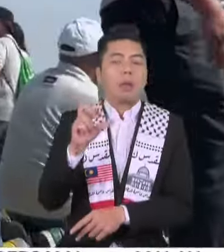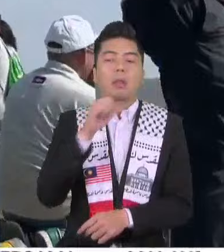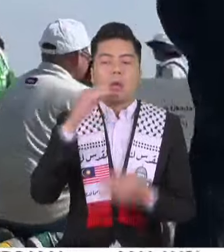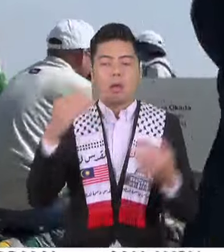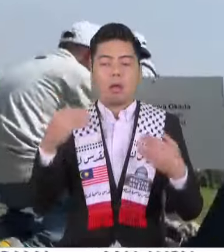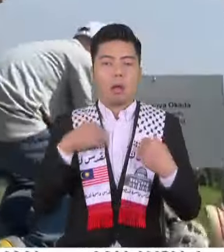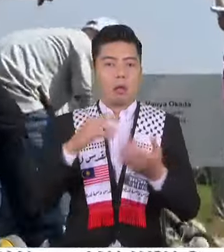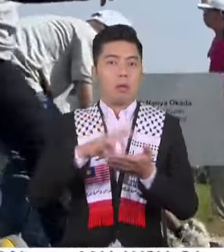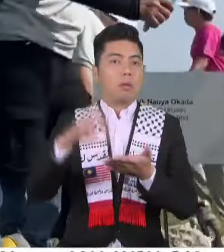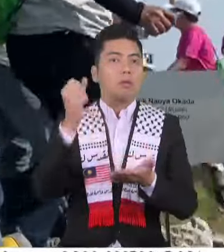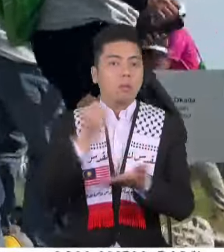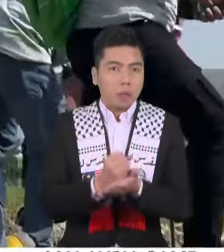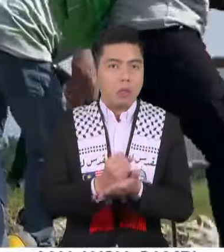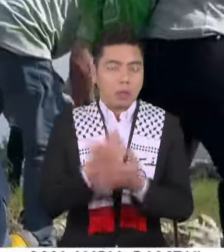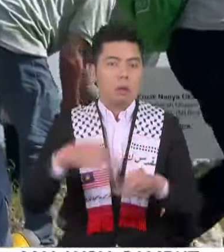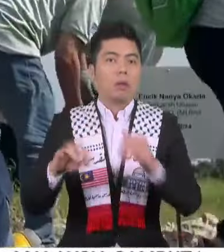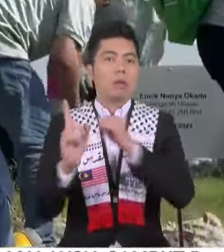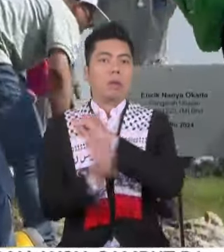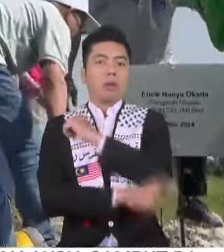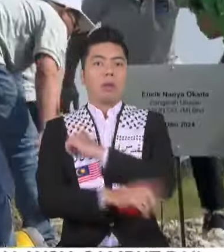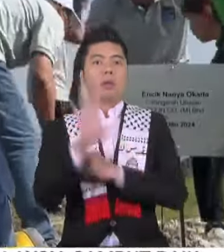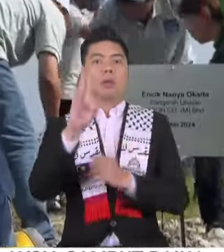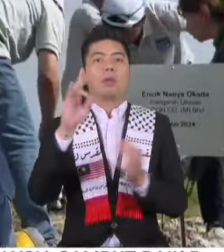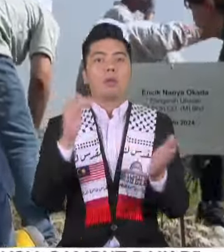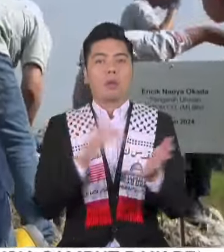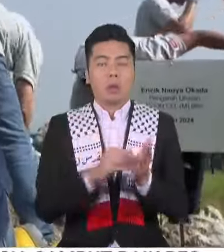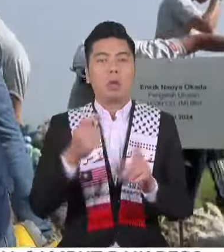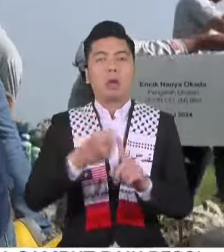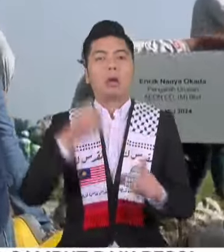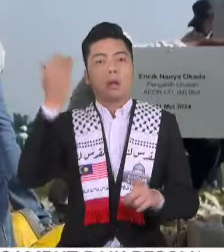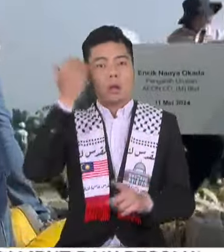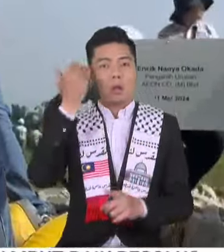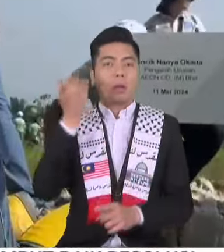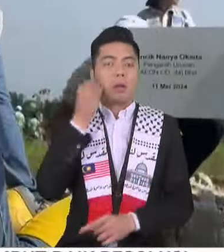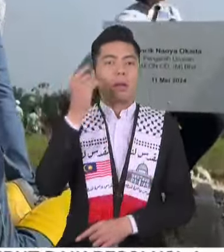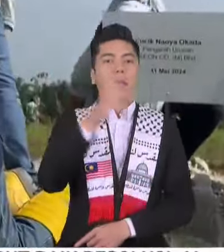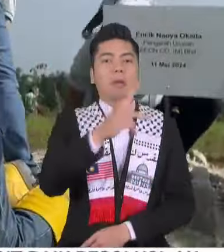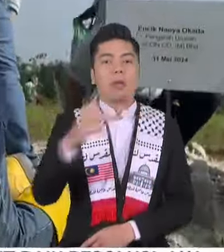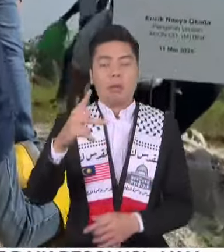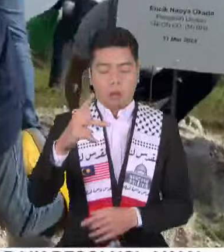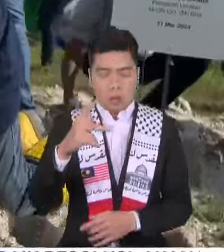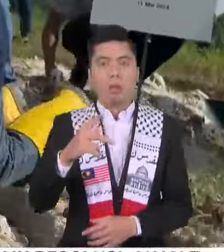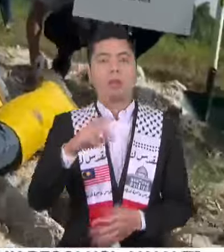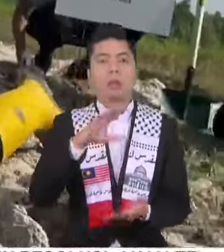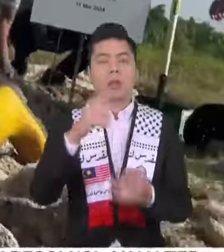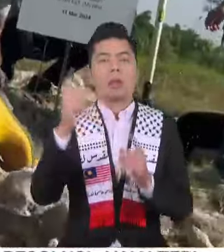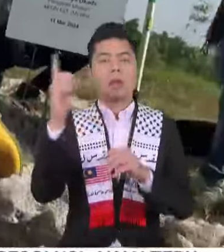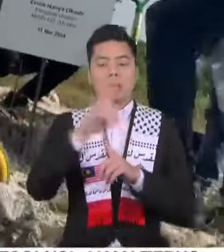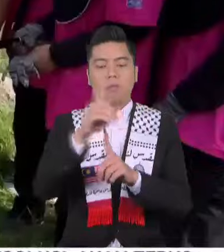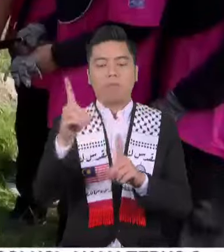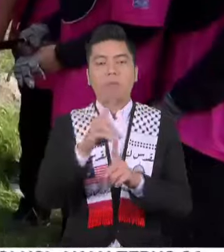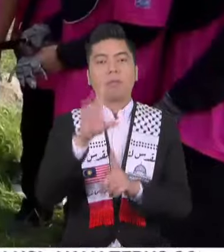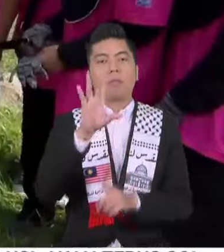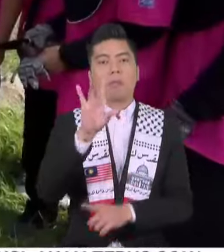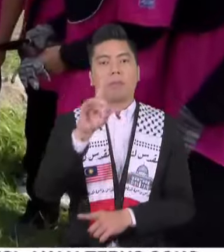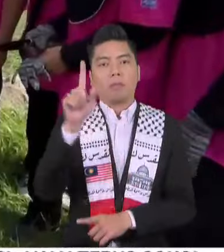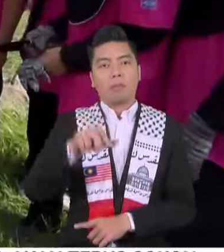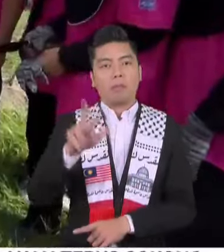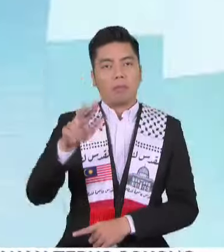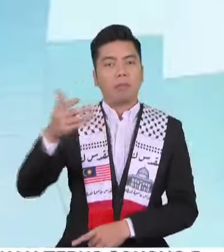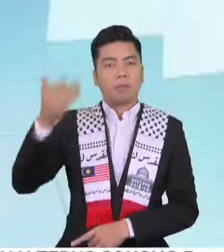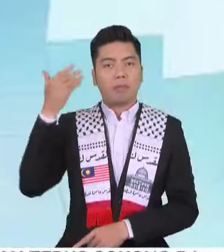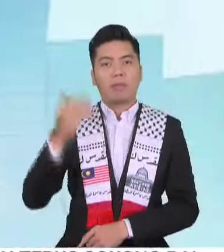sah dan telah dikenakan denda RM7,000 oleh Mahkamah Majistret Kuala Kangsar pada 8 Mac lalu.